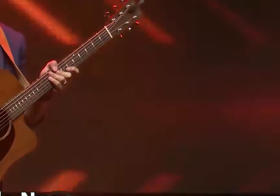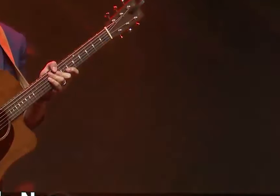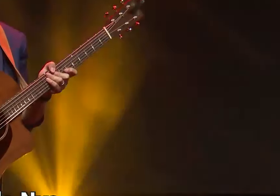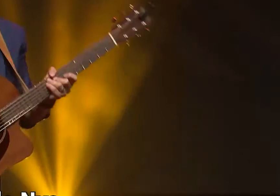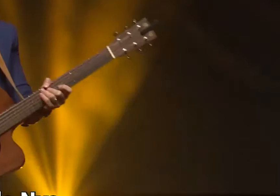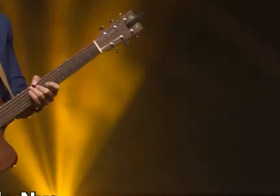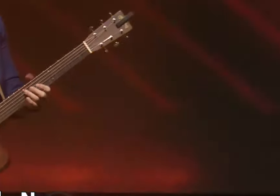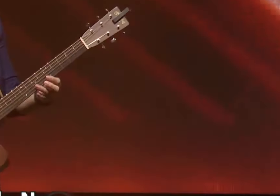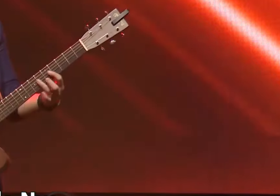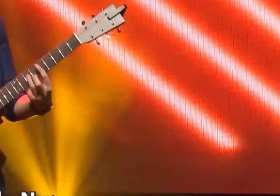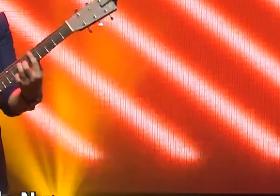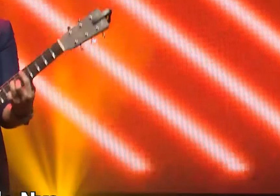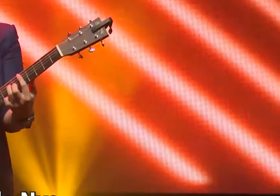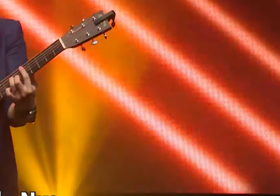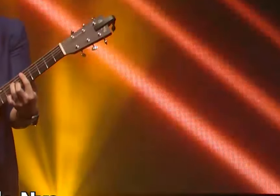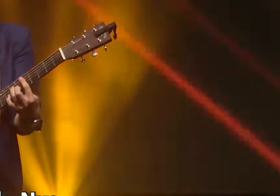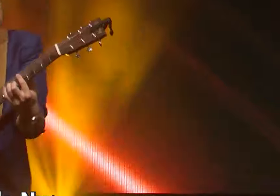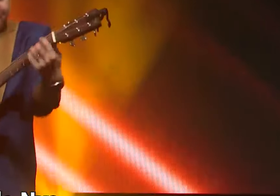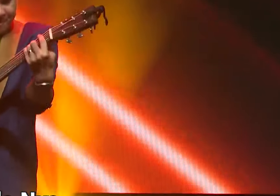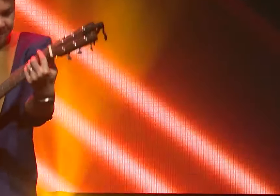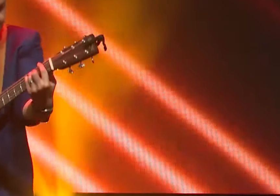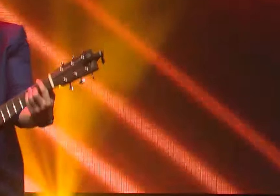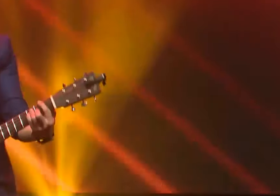siapa? Kepadanya.